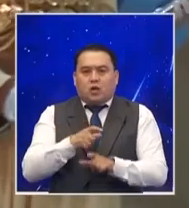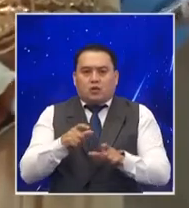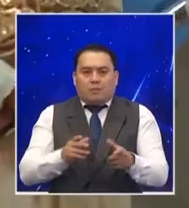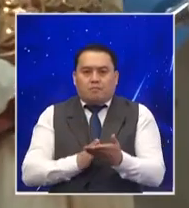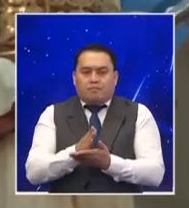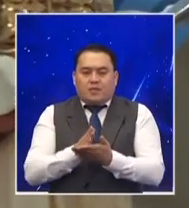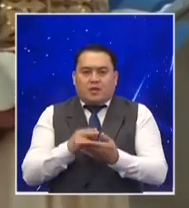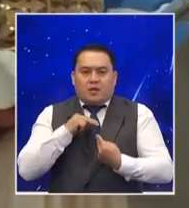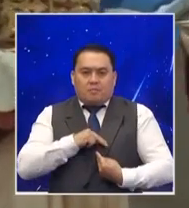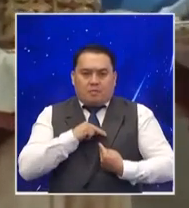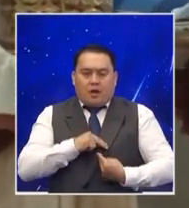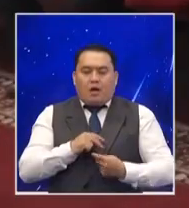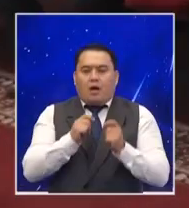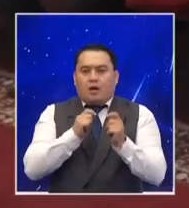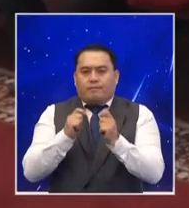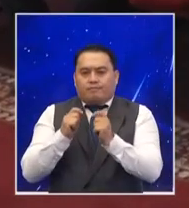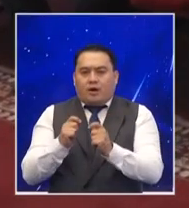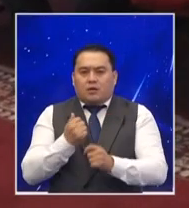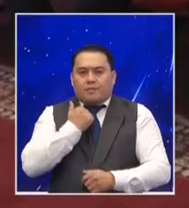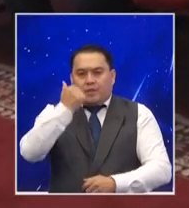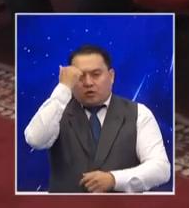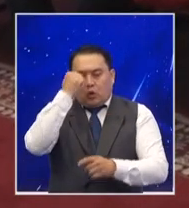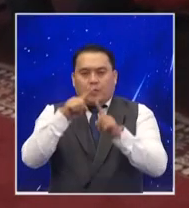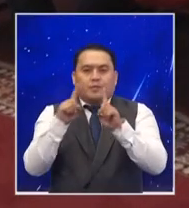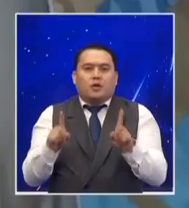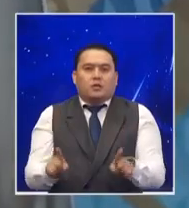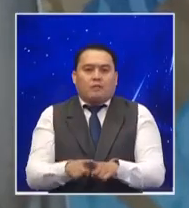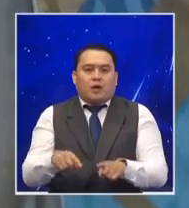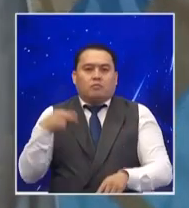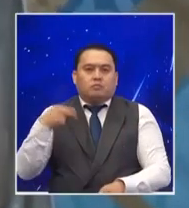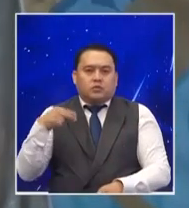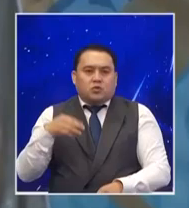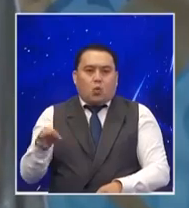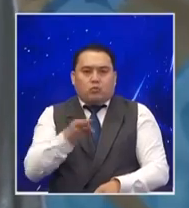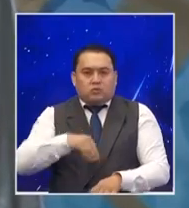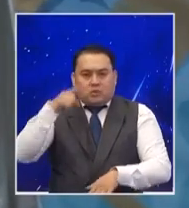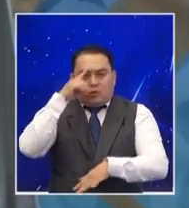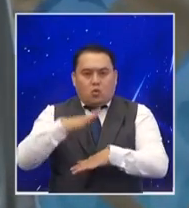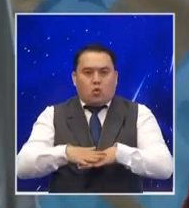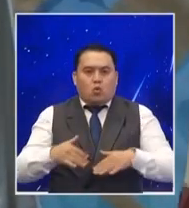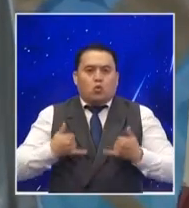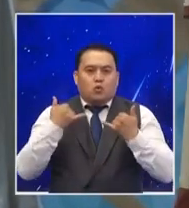маманы мен еңбек ардагерлеріне алғыс хаттар табыс етілді. Арасында президент пен облыс әкімінің құрмет